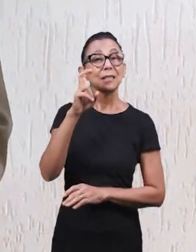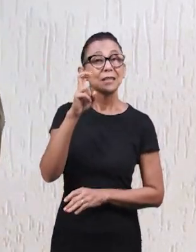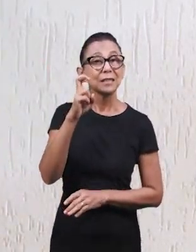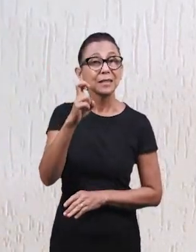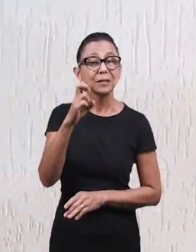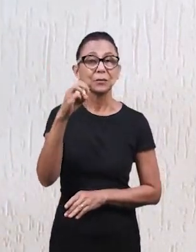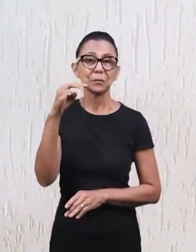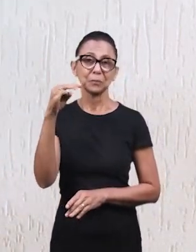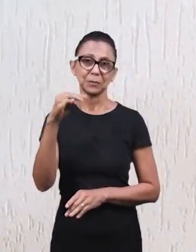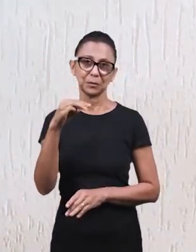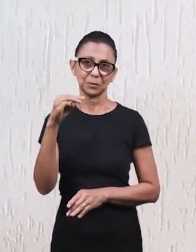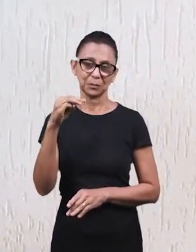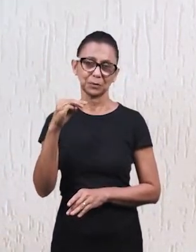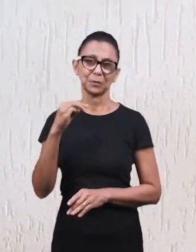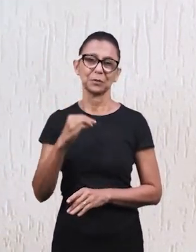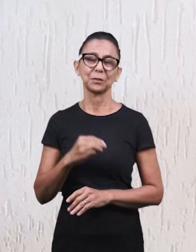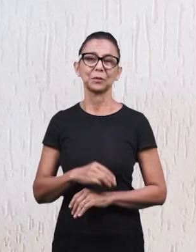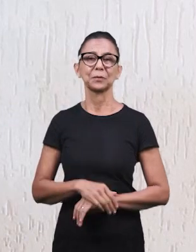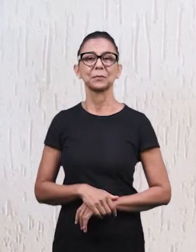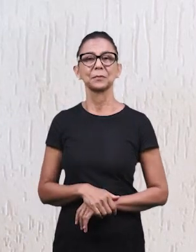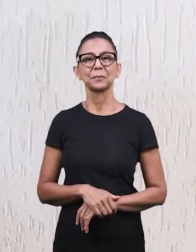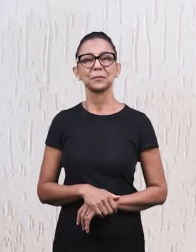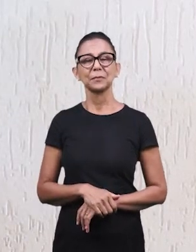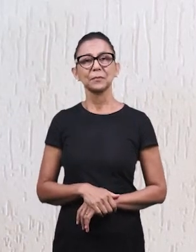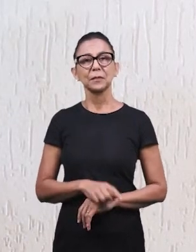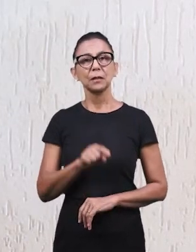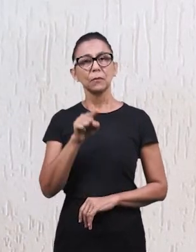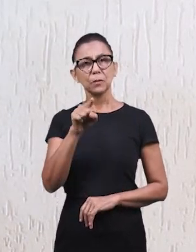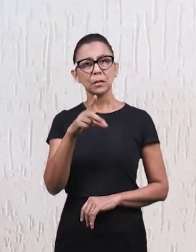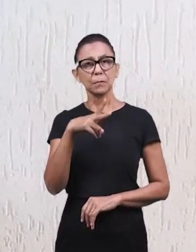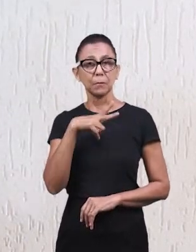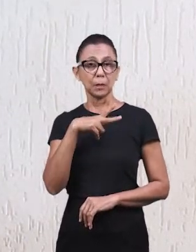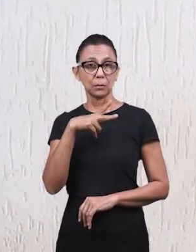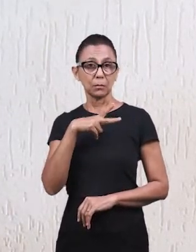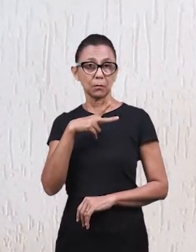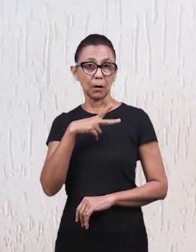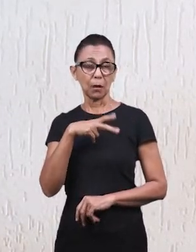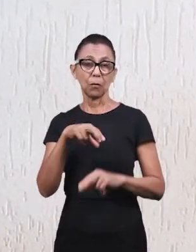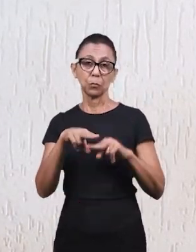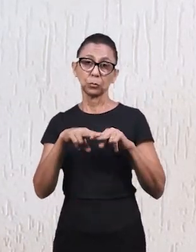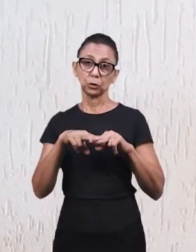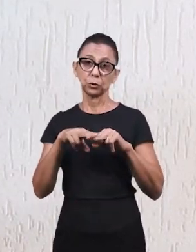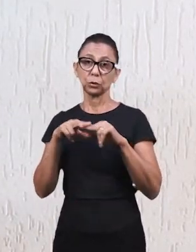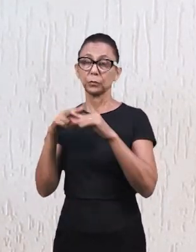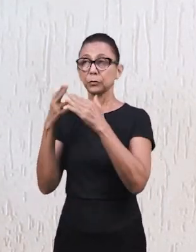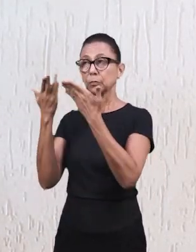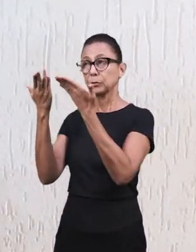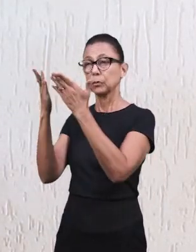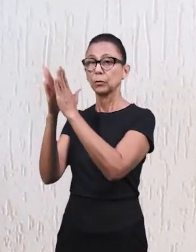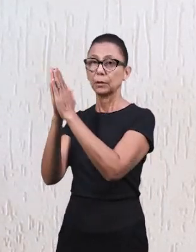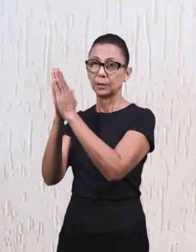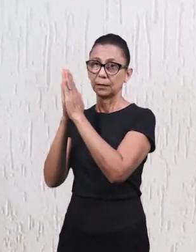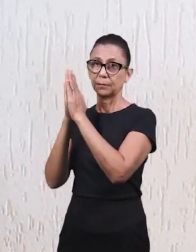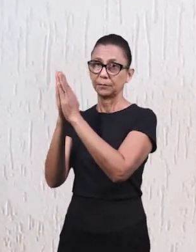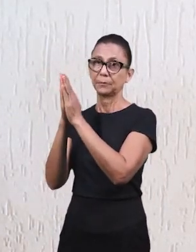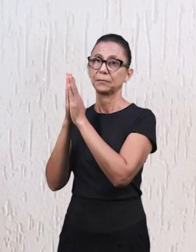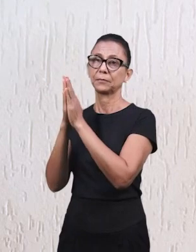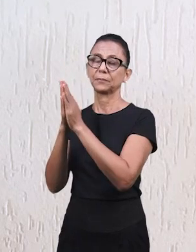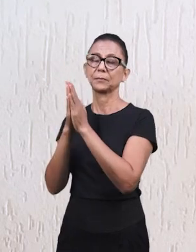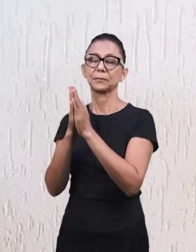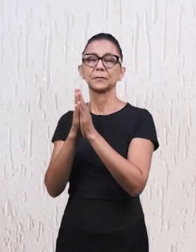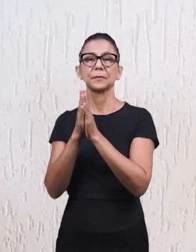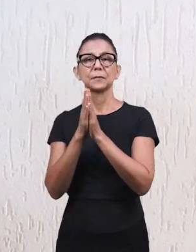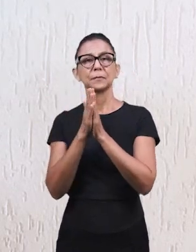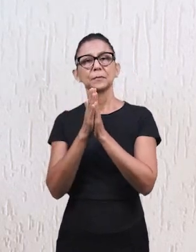печалит нас, все это мы будем приносить пред Богом, изливая сердца наши в эти 5 минут, то, что в вашей